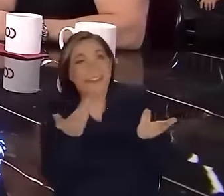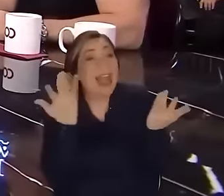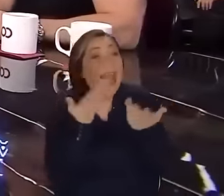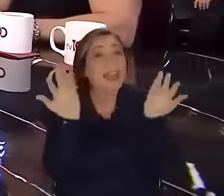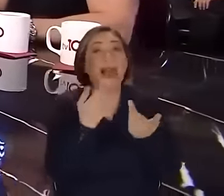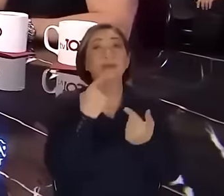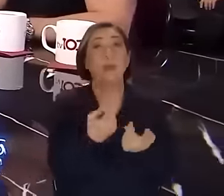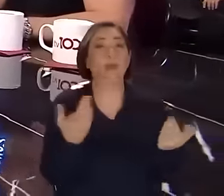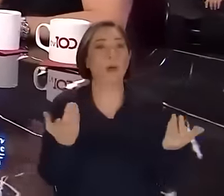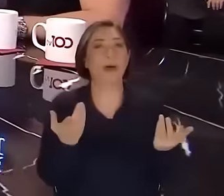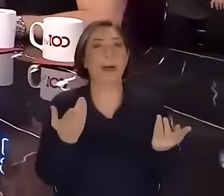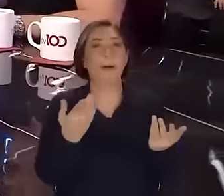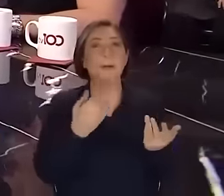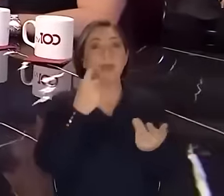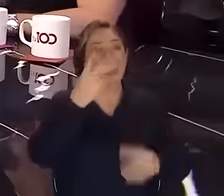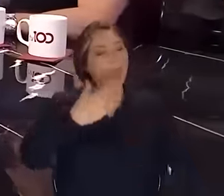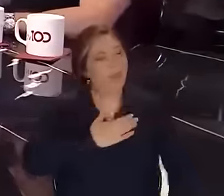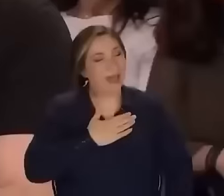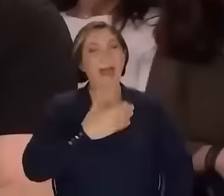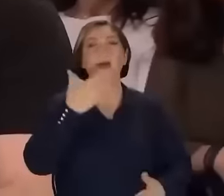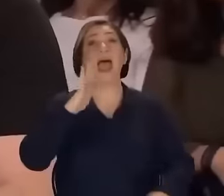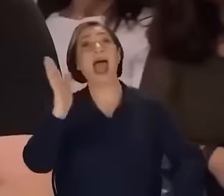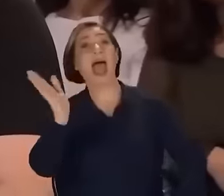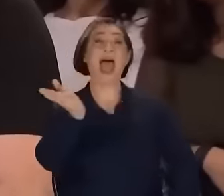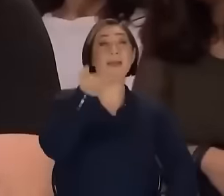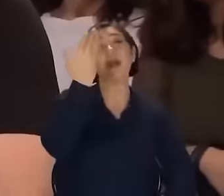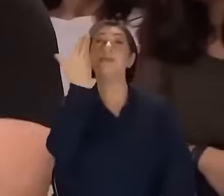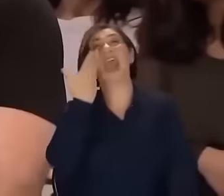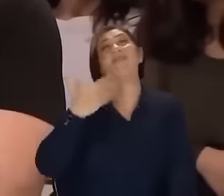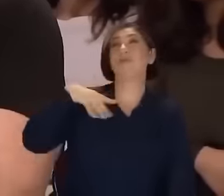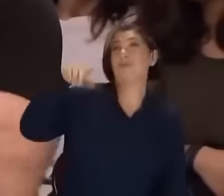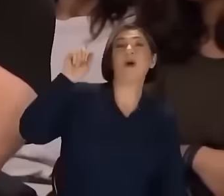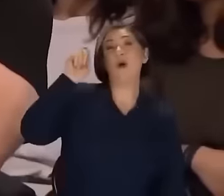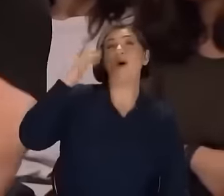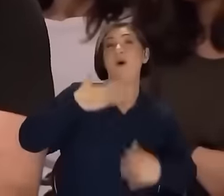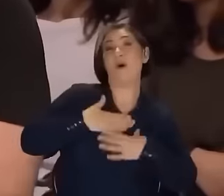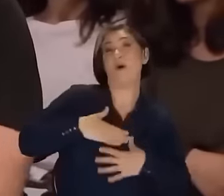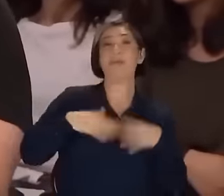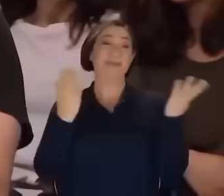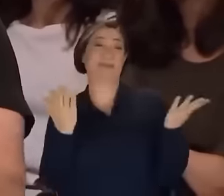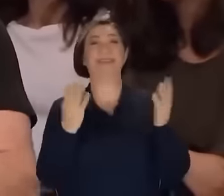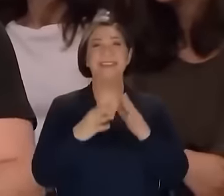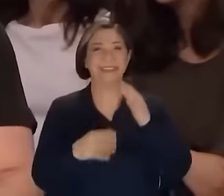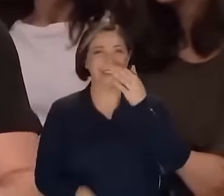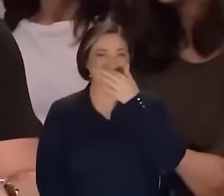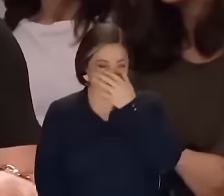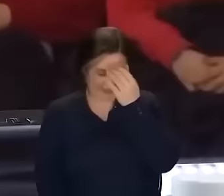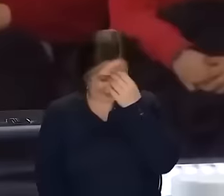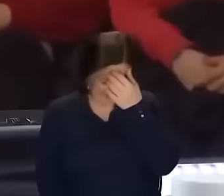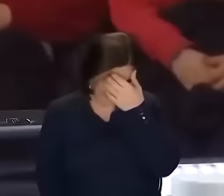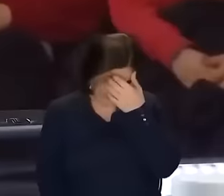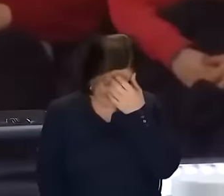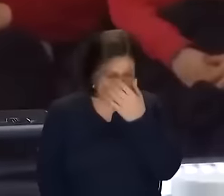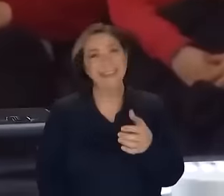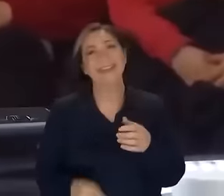neler söylüyor yani. Bir eyvallah olmamak, hadi bakayım keyfim yerinde, falan yani. Hani ben